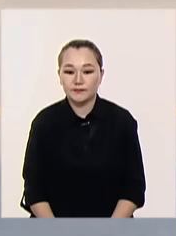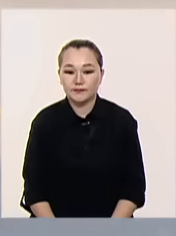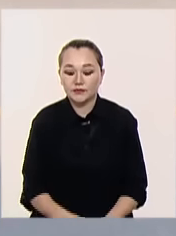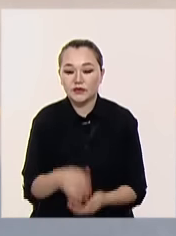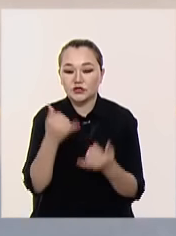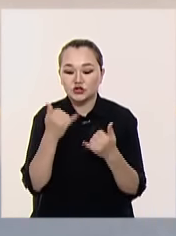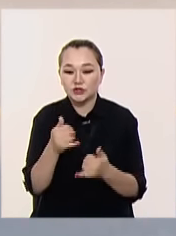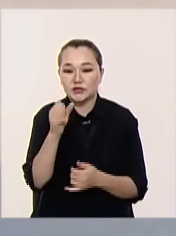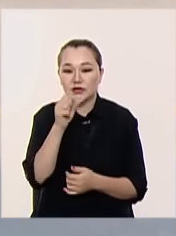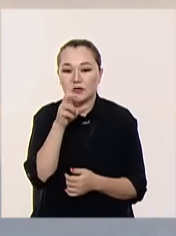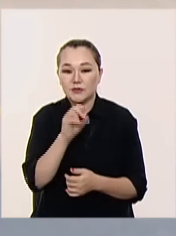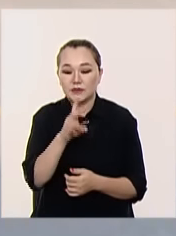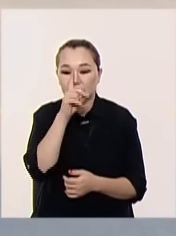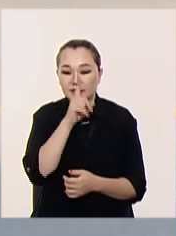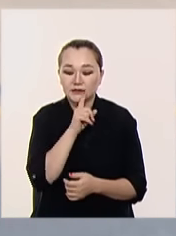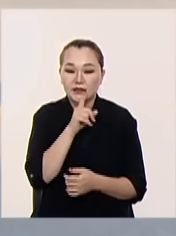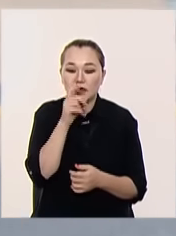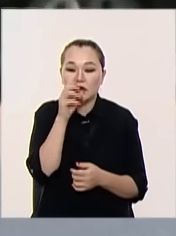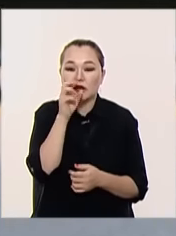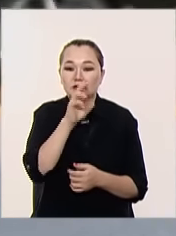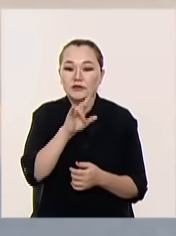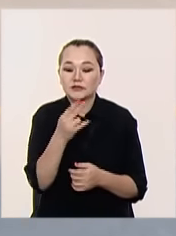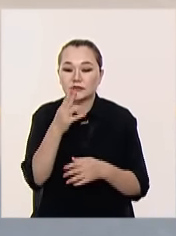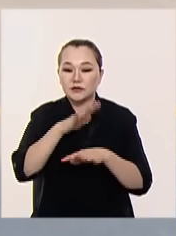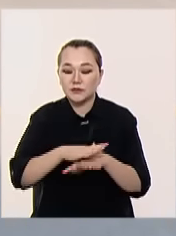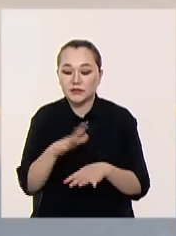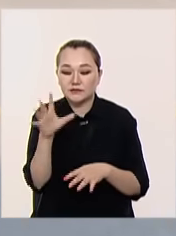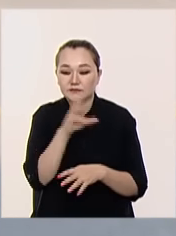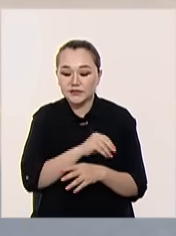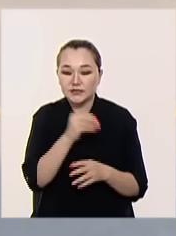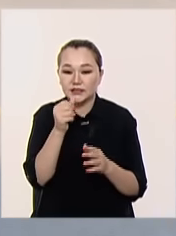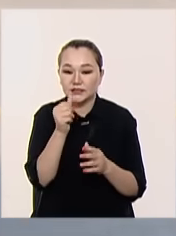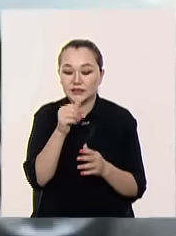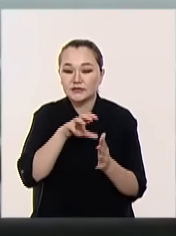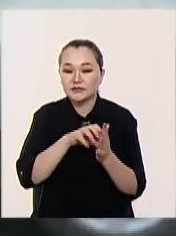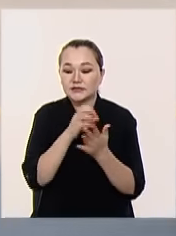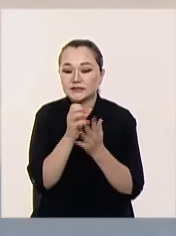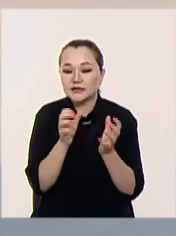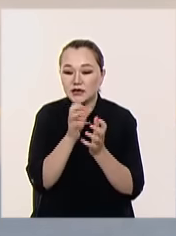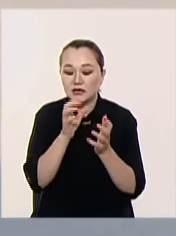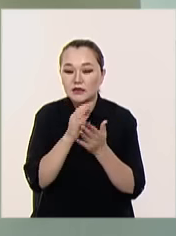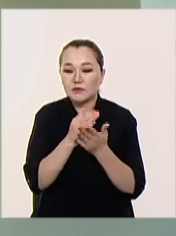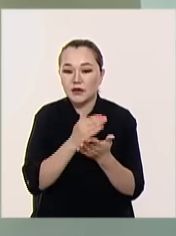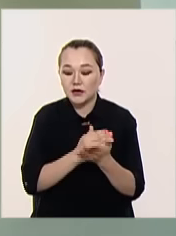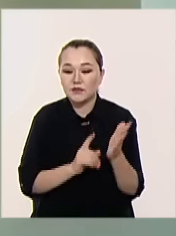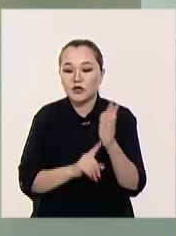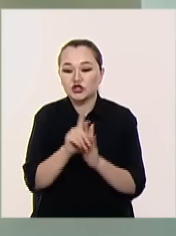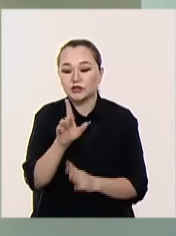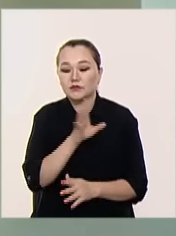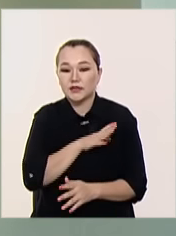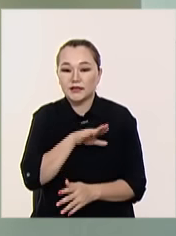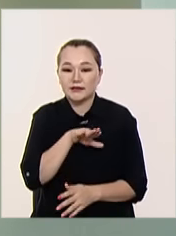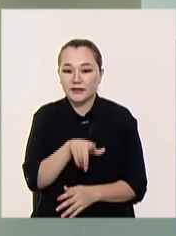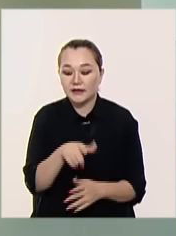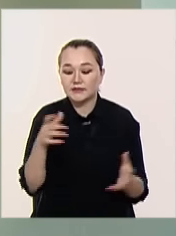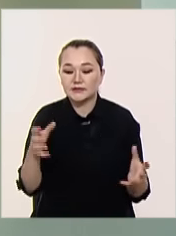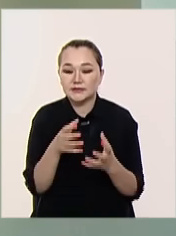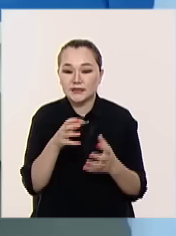Биыл ақпан айында Ұлттық банк пен үкімет теңгедегі салымдарды сақтандыруға арналған бағдарламаны бастаған еді. Яғни теңгемен